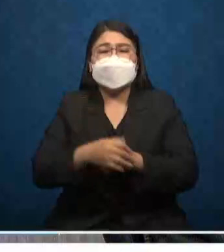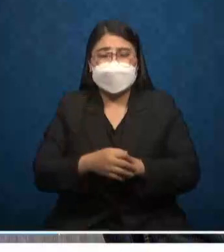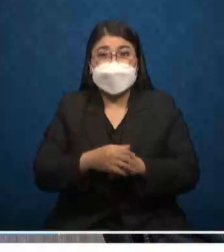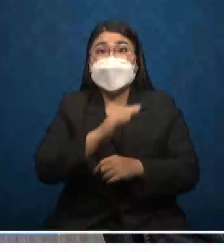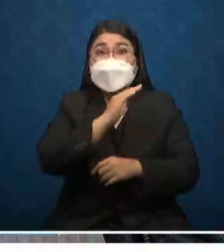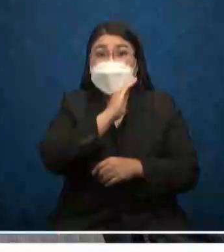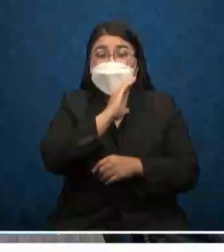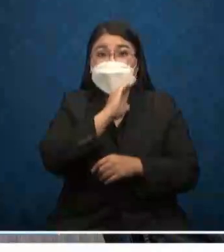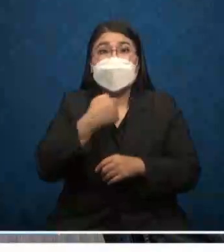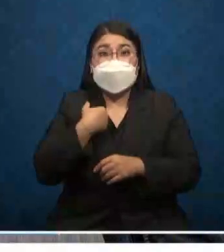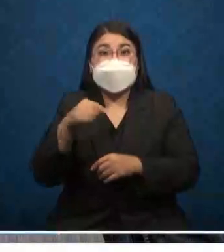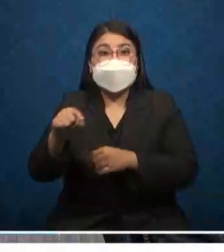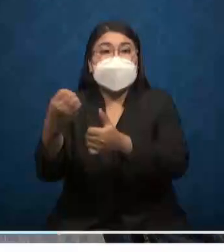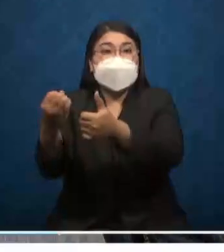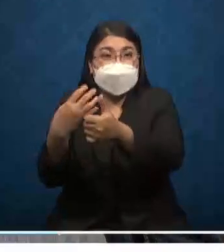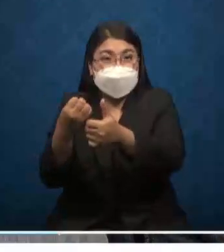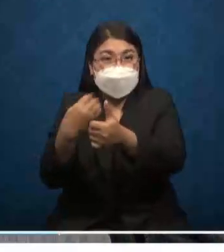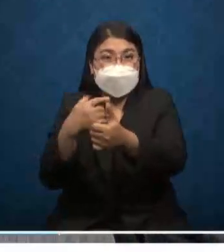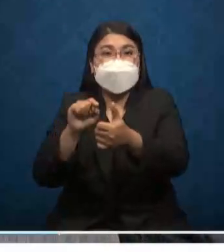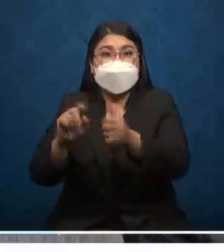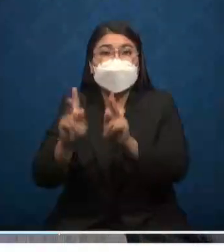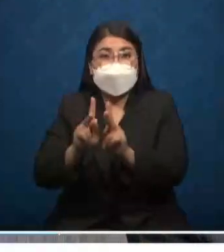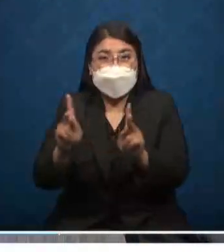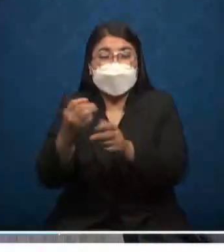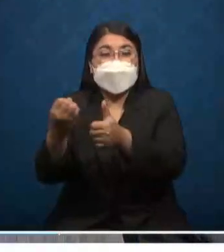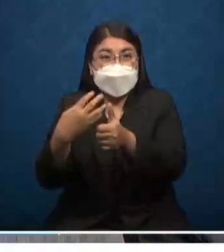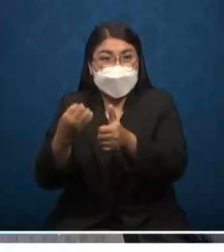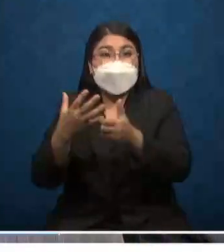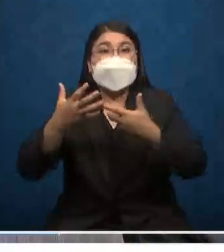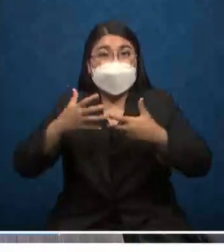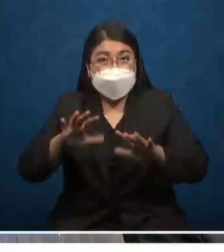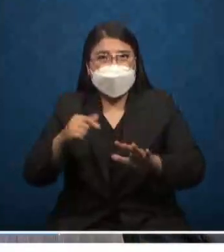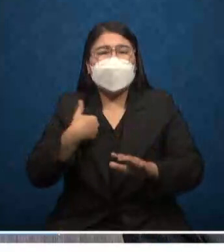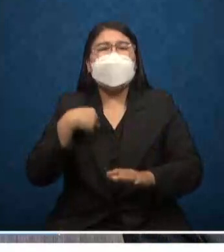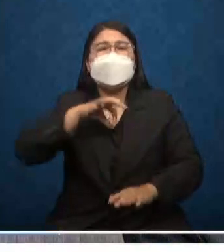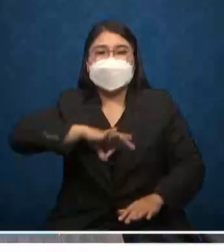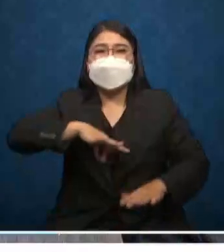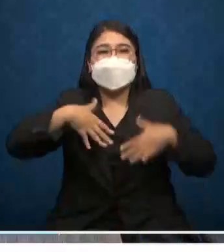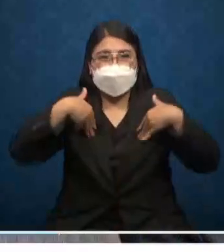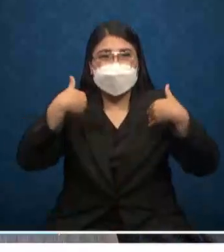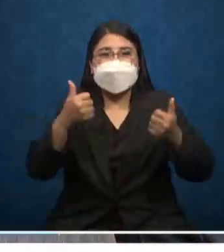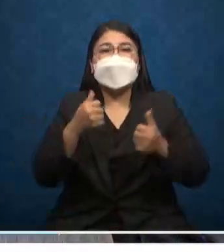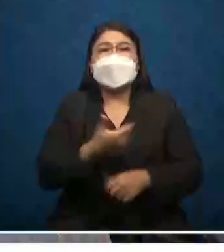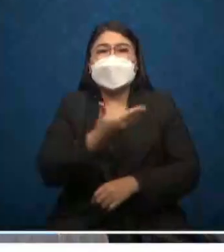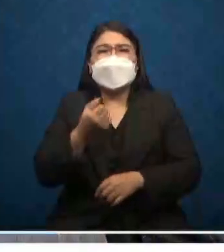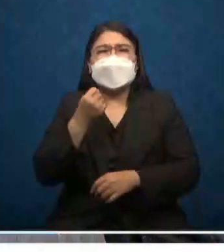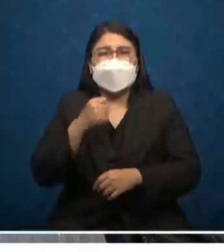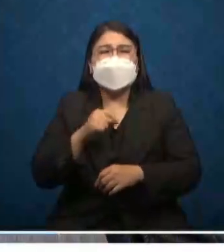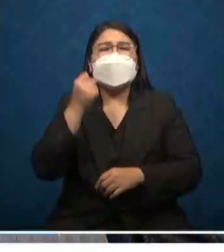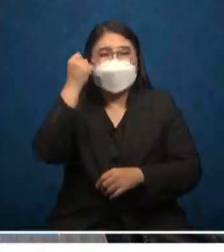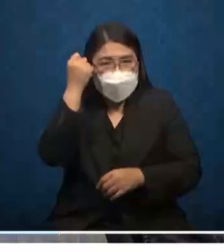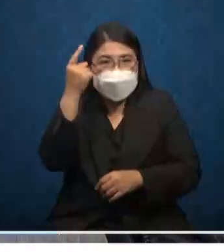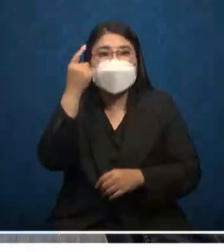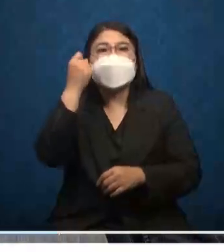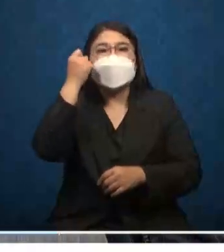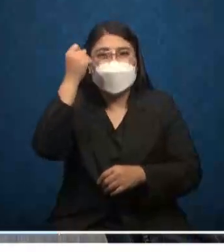ากที่ได้ฟังข้อชี้แจงของทางกรรมาธิการแล้วผมก็มีความสบายใจแล้วก็คิดว่าเข้าใจในประเด็นที่เราต้องการให้กฎหม